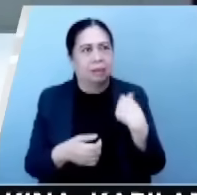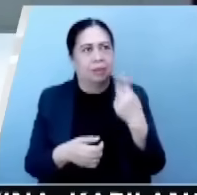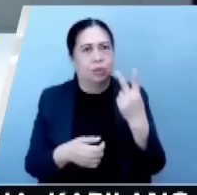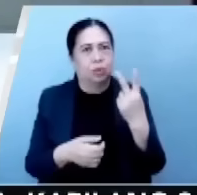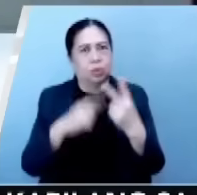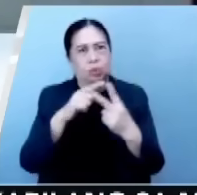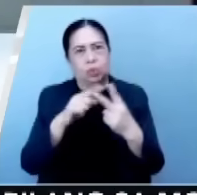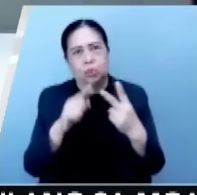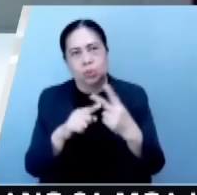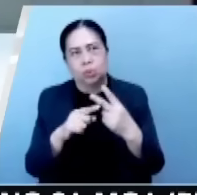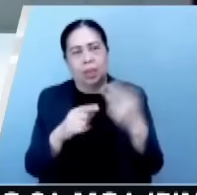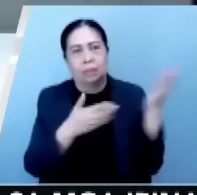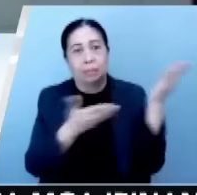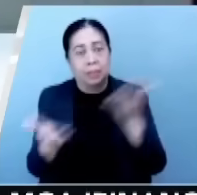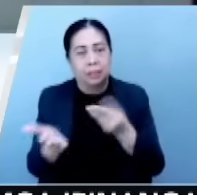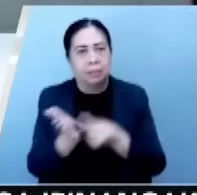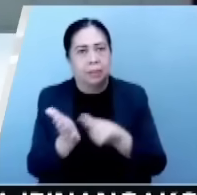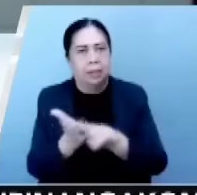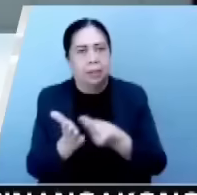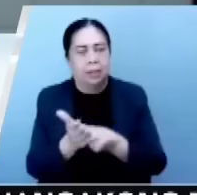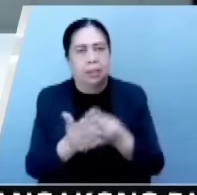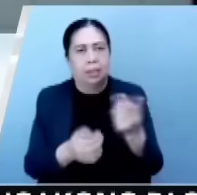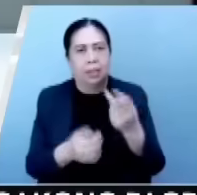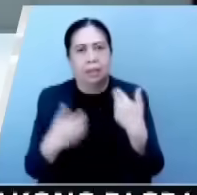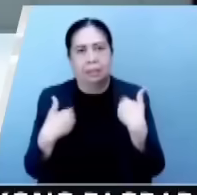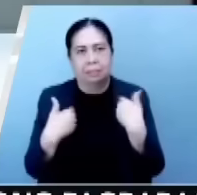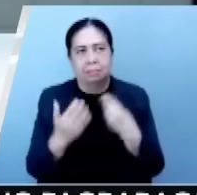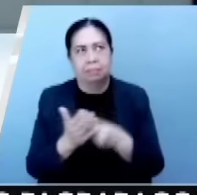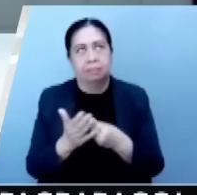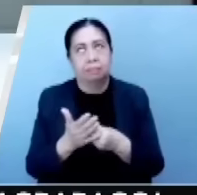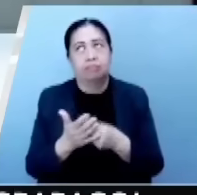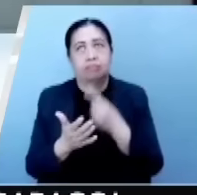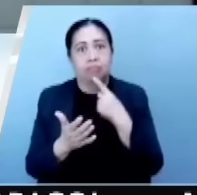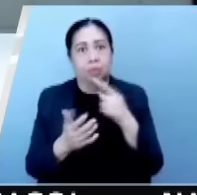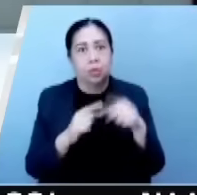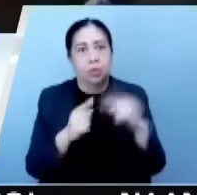pera po itong biktima natin when they arrived from